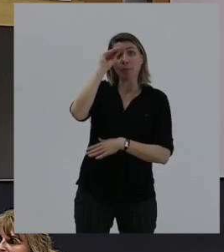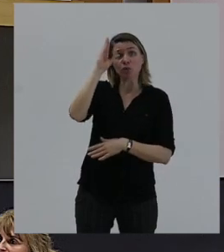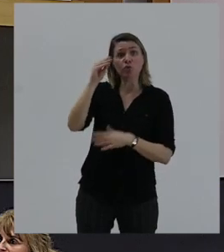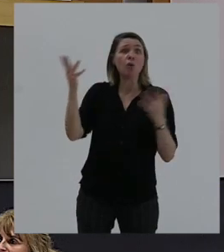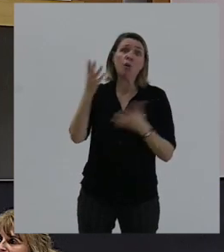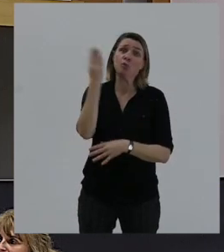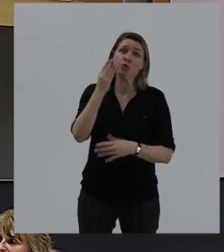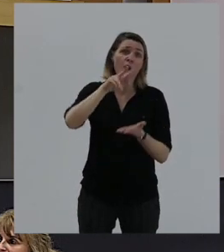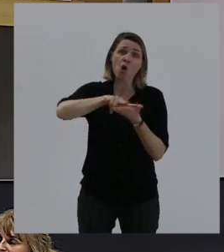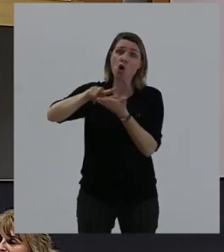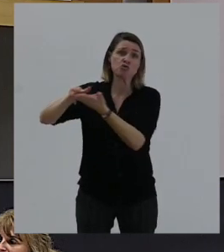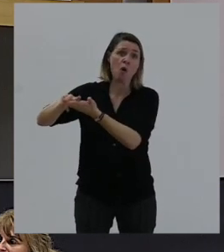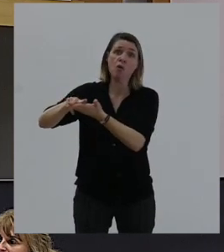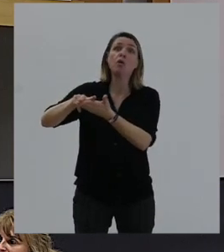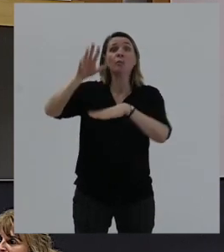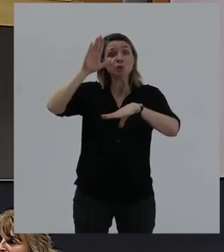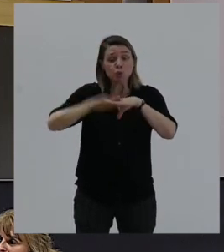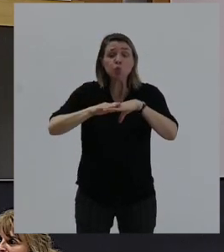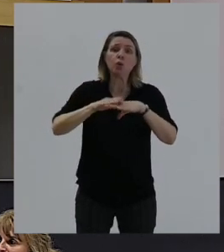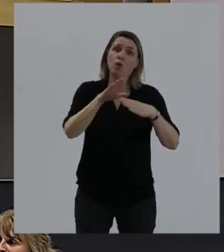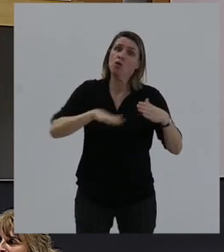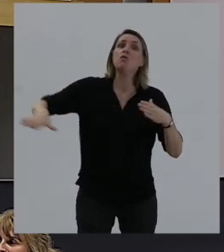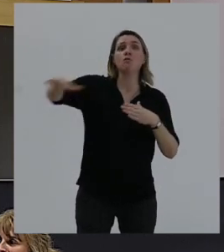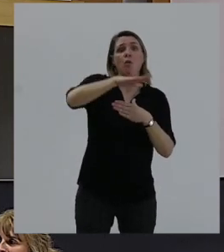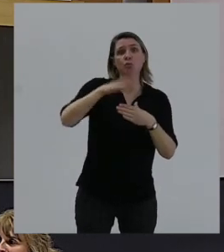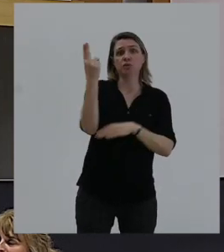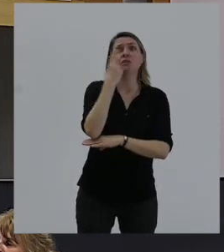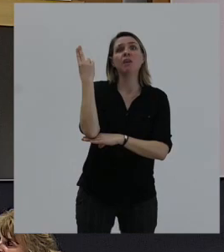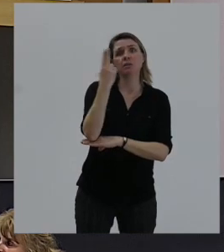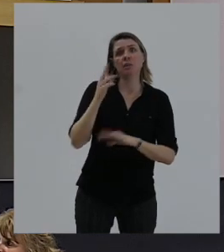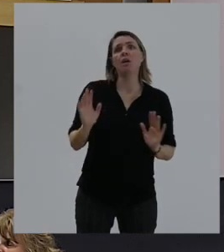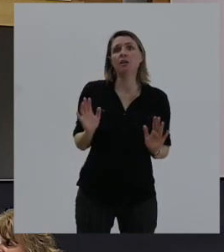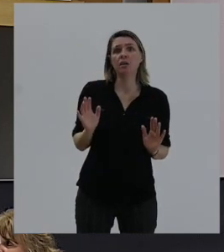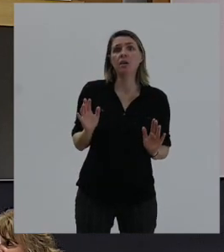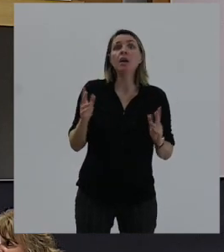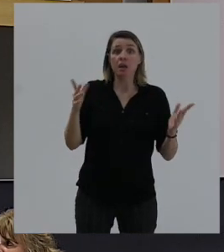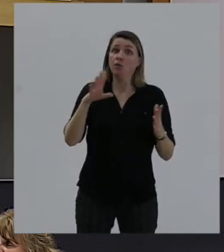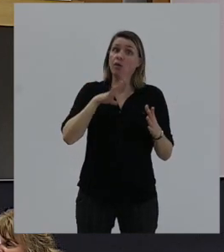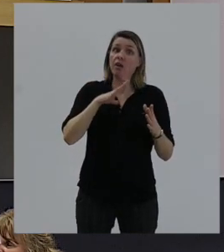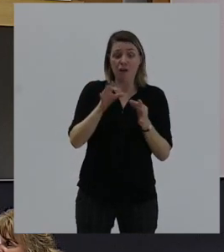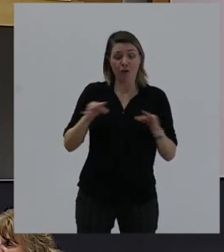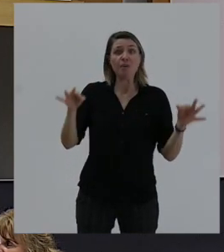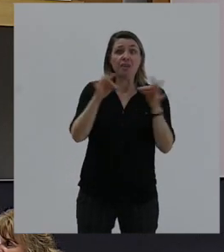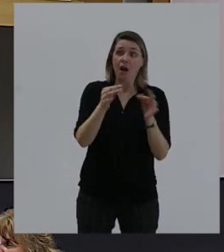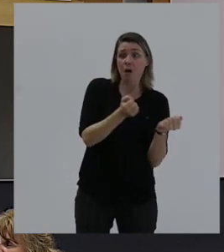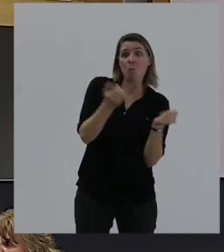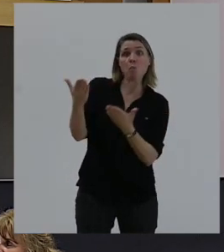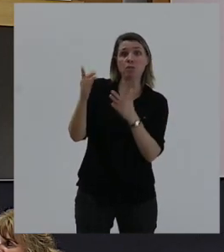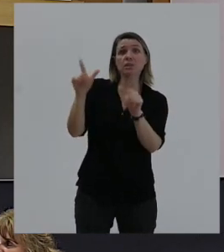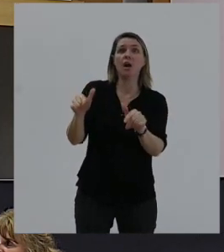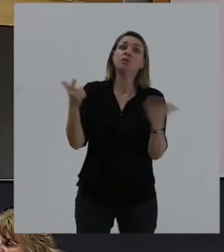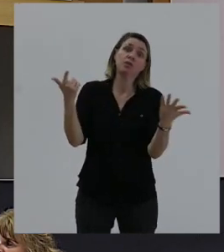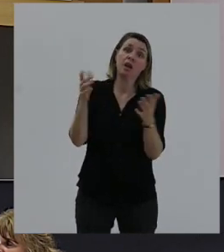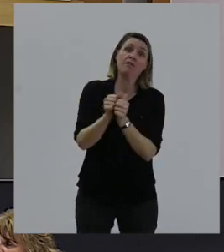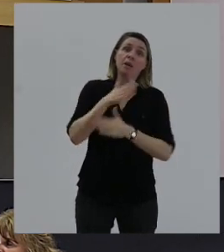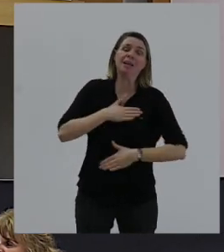besoin, des logements sur le campus. Et il se trouve qu'on a du foncier à leur donner pour ça, donc ce sera avec